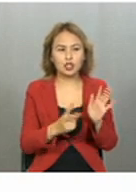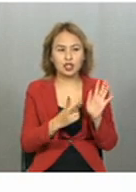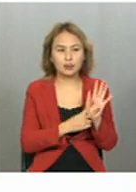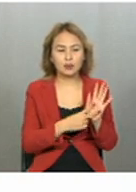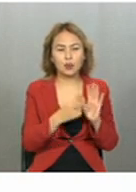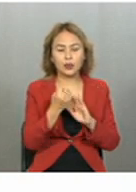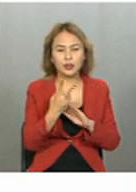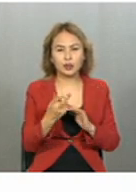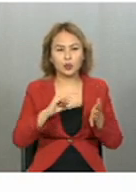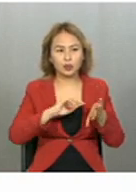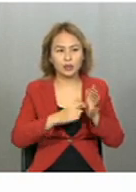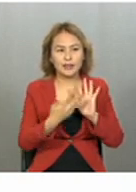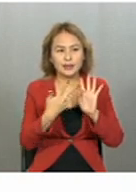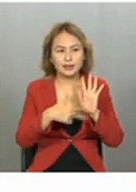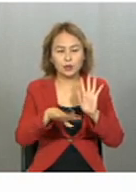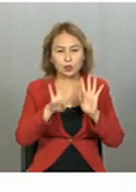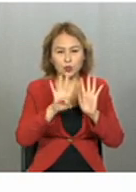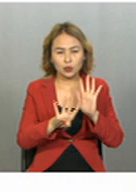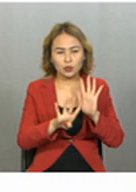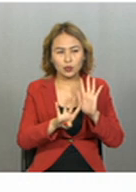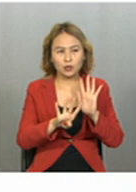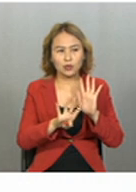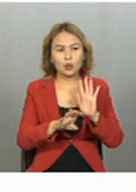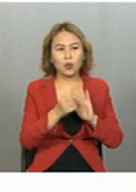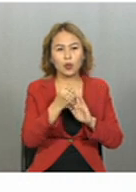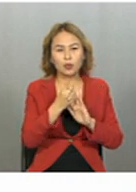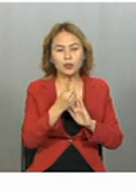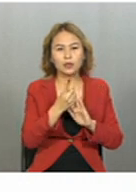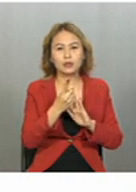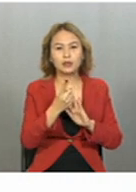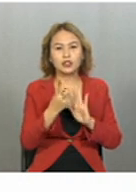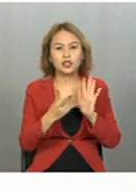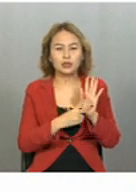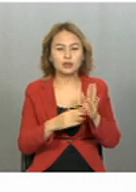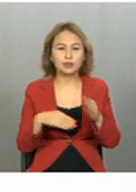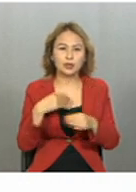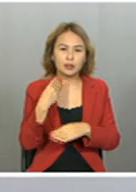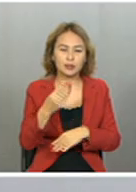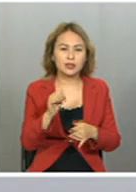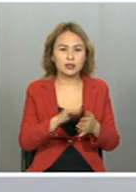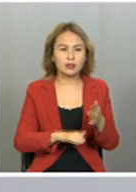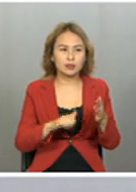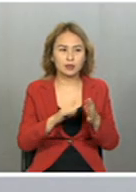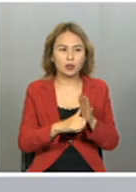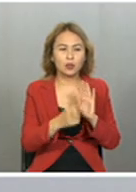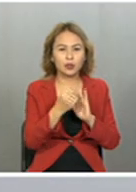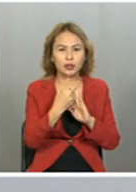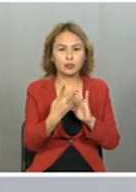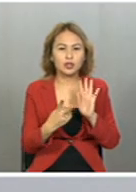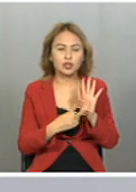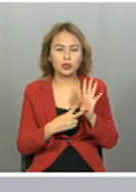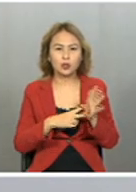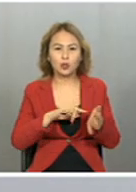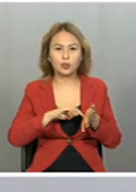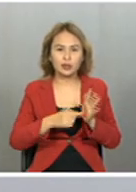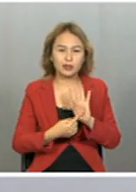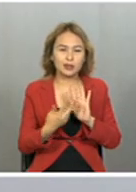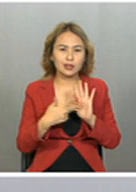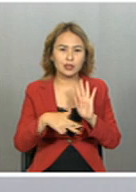көбейтінісі 84-ті береді. 12-ден 11-ге 7-ден беремін. Себебі 12 мен 7-нің көбейтінісі